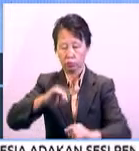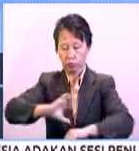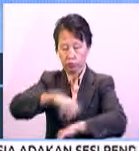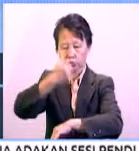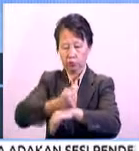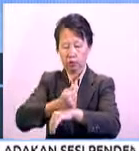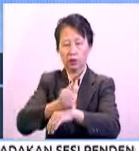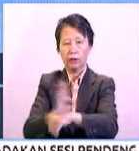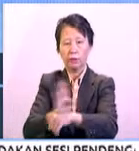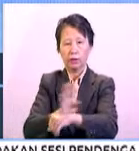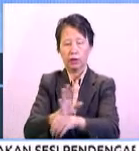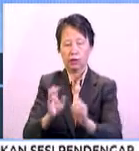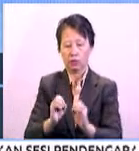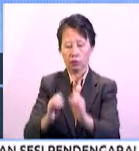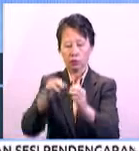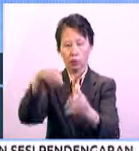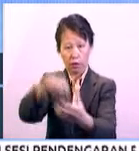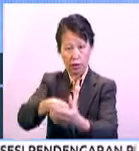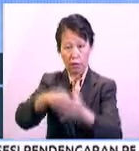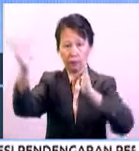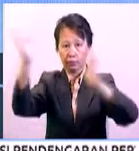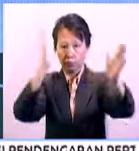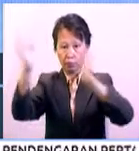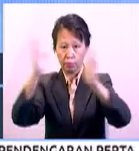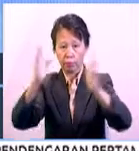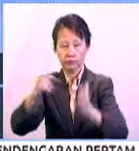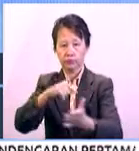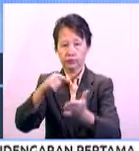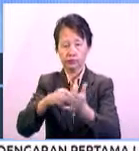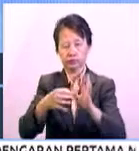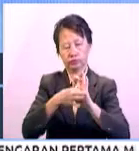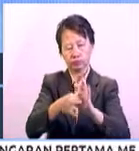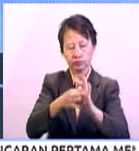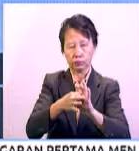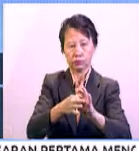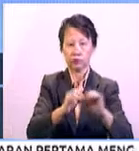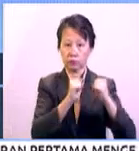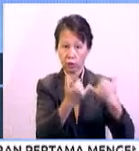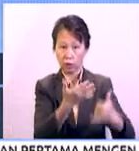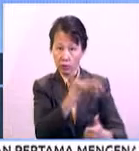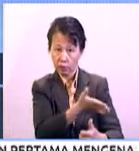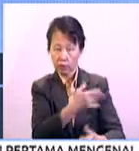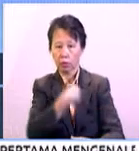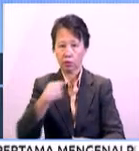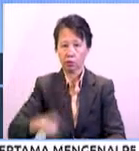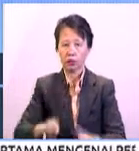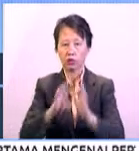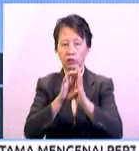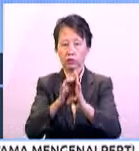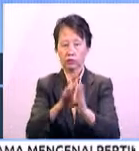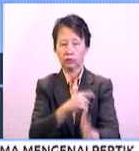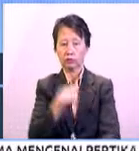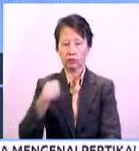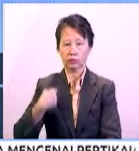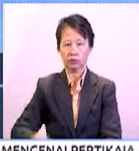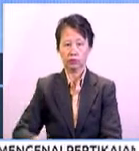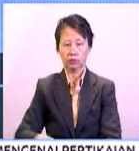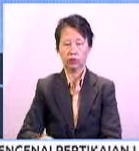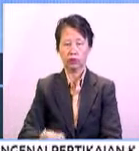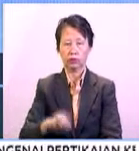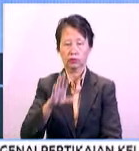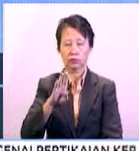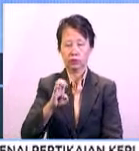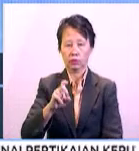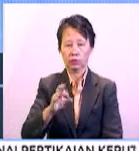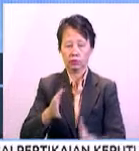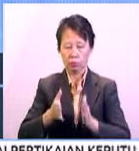business and operations in Malaysia. This partnership between both companies is an example of China's One Belt and One